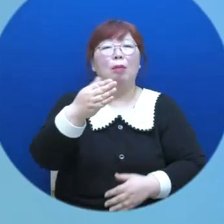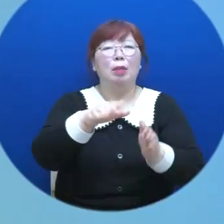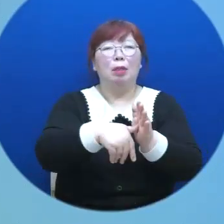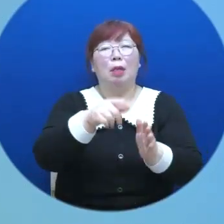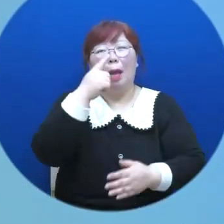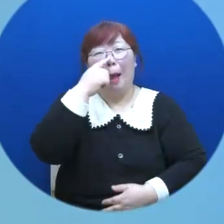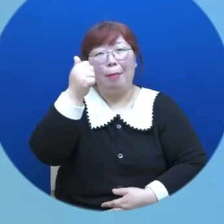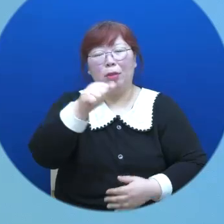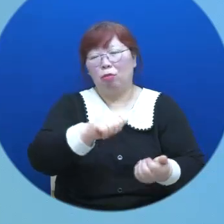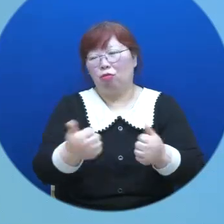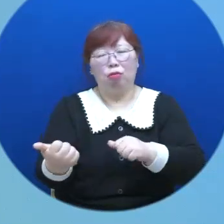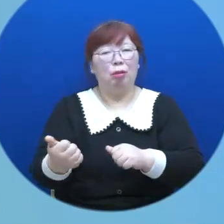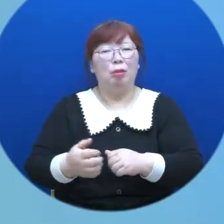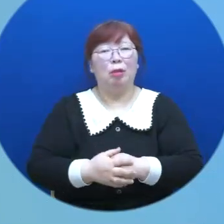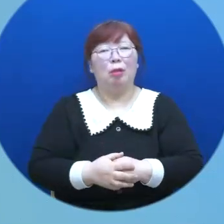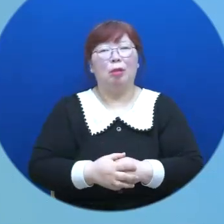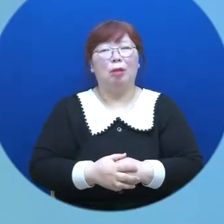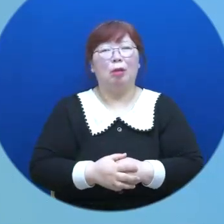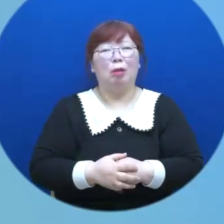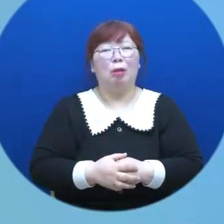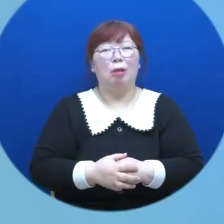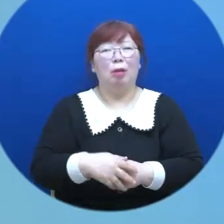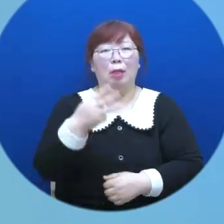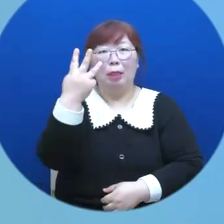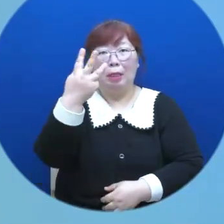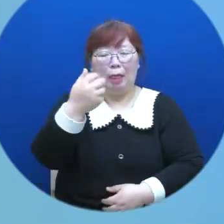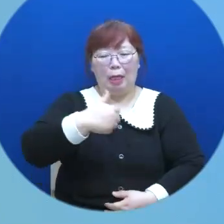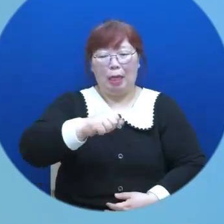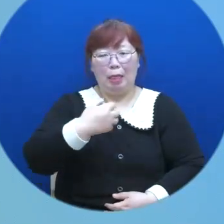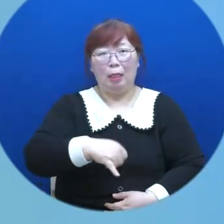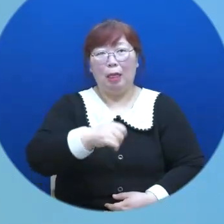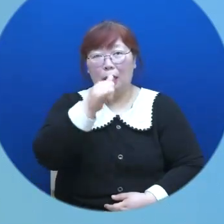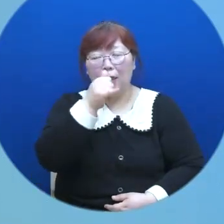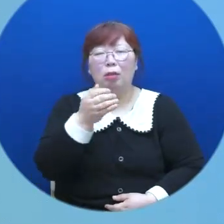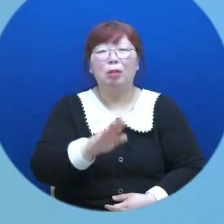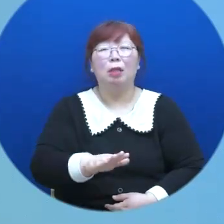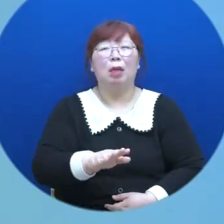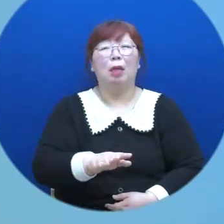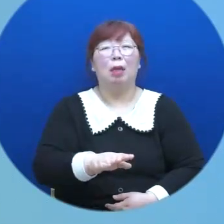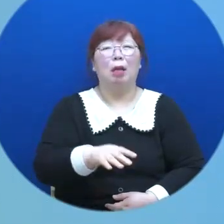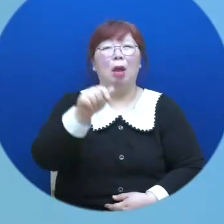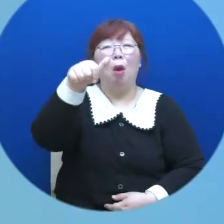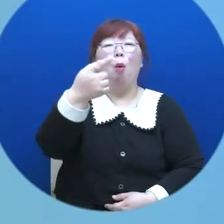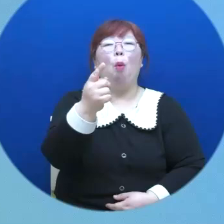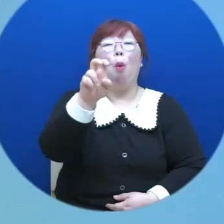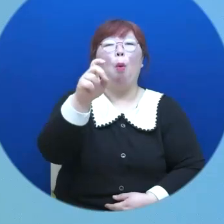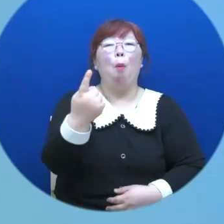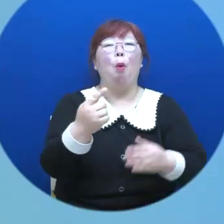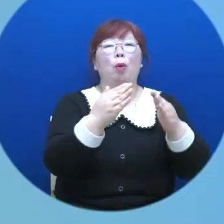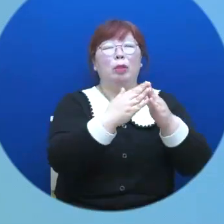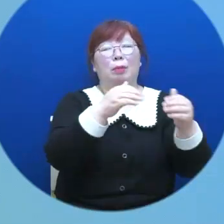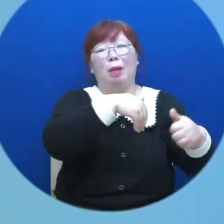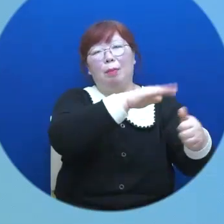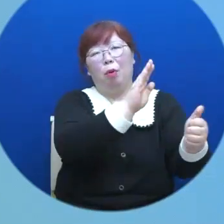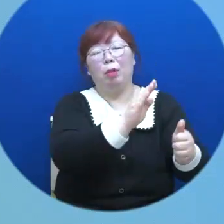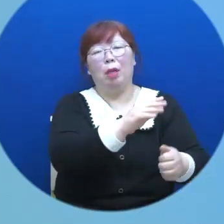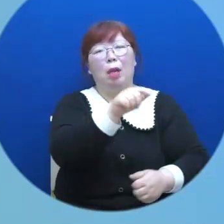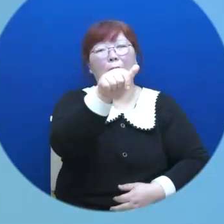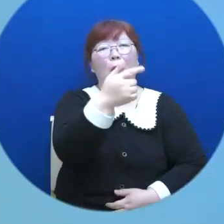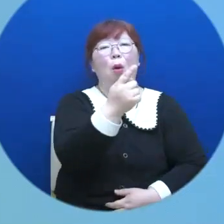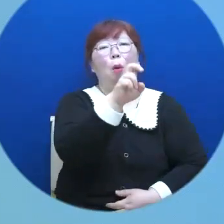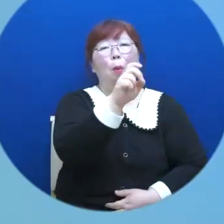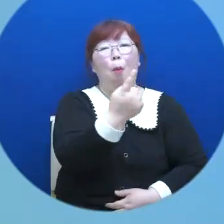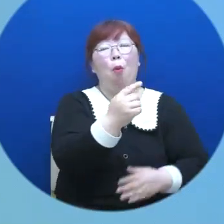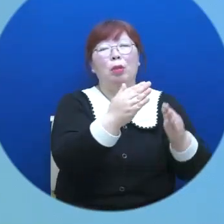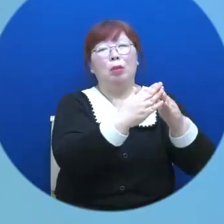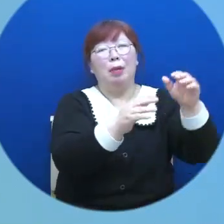떠나고 3남매 자녀가 있었는데 갈 곳이 없으니까 고모 집에 보내졌는데 고모네 자녀가 5,